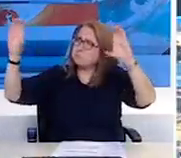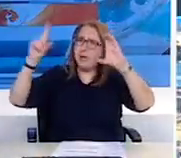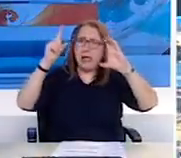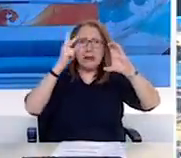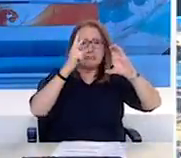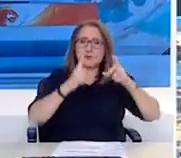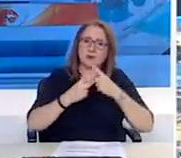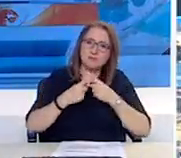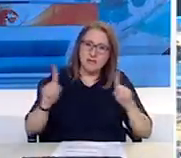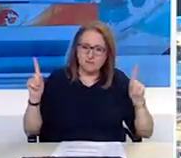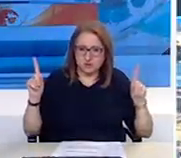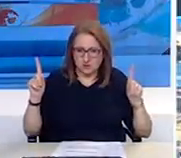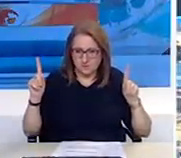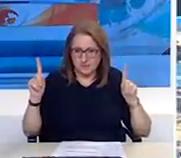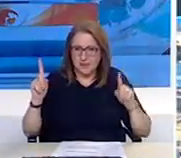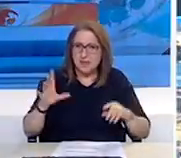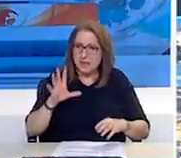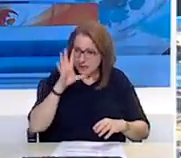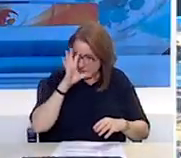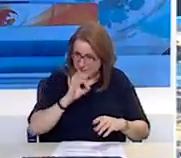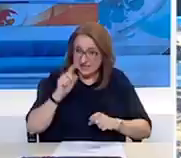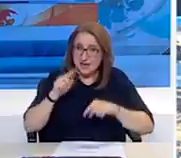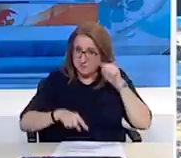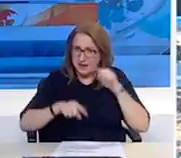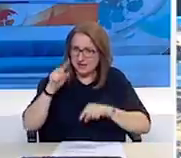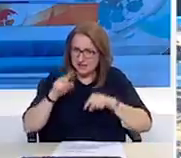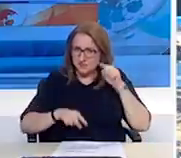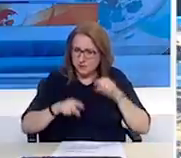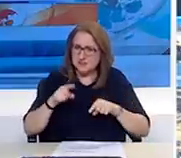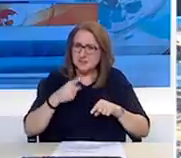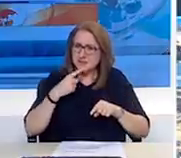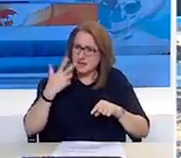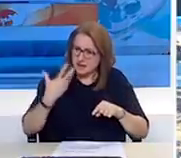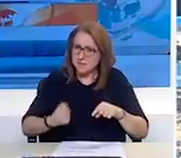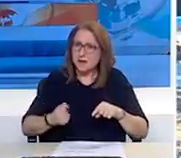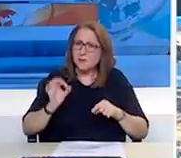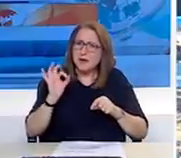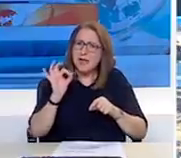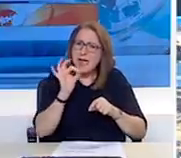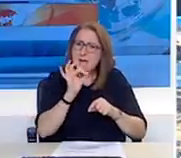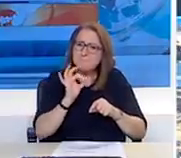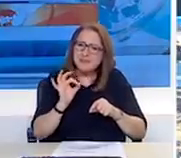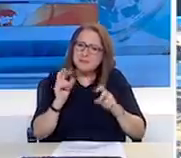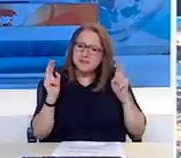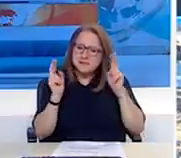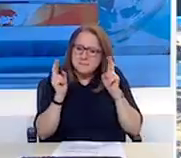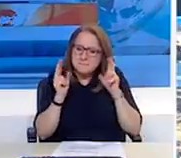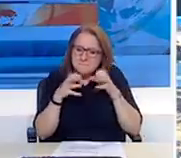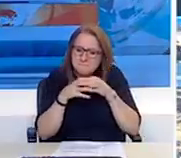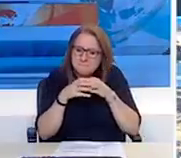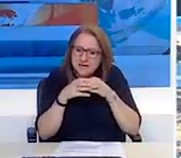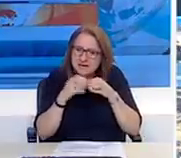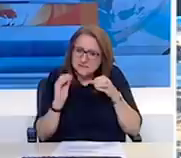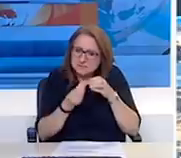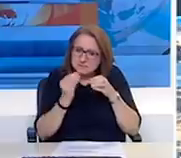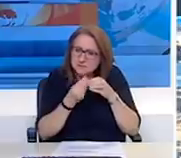Όντως έχουν αναφερθεί περιστασιακά κάποιες μικρές συναθρήσεις, επιδημίες, σε εισαγωγικά μικροεπιδημίες κρουσμάτων